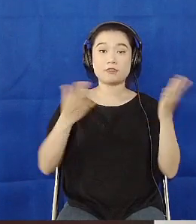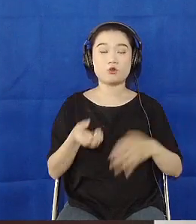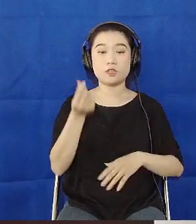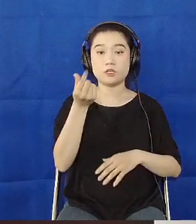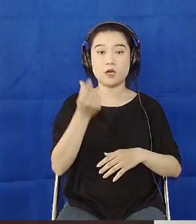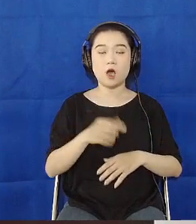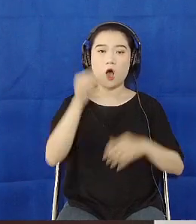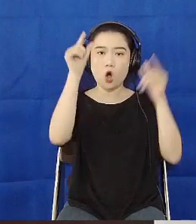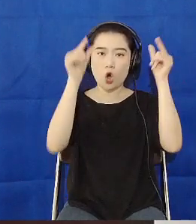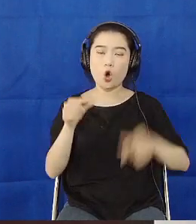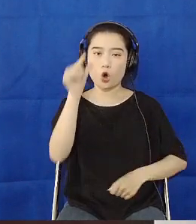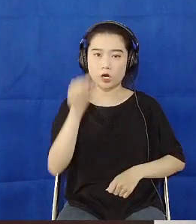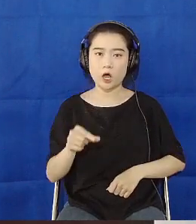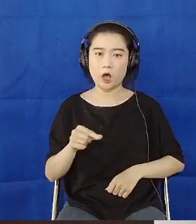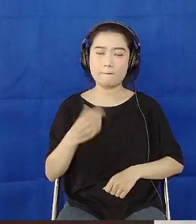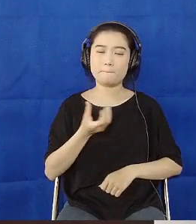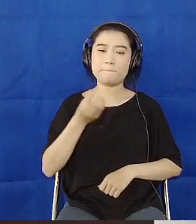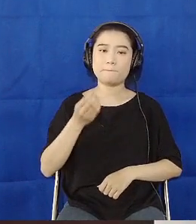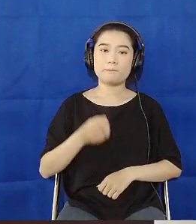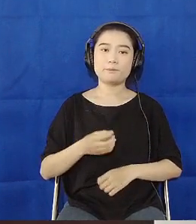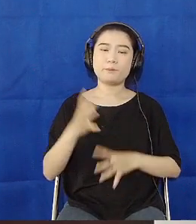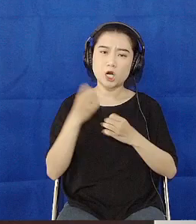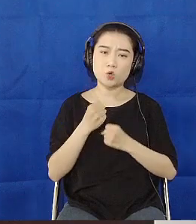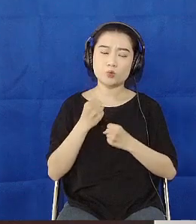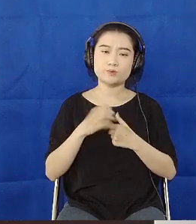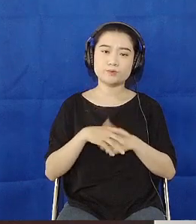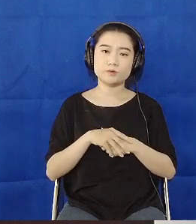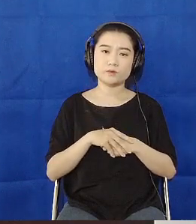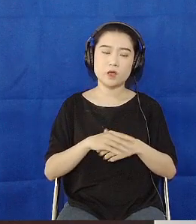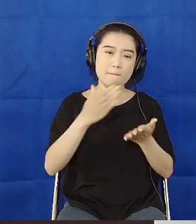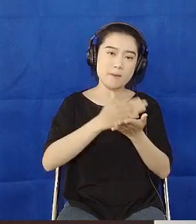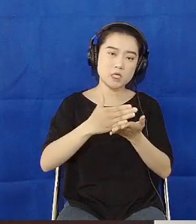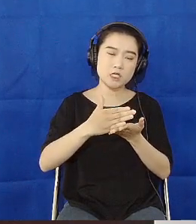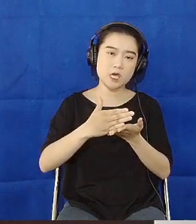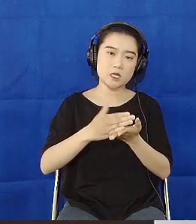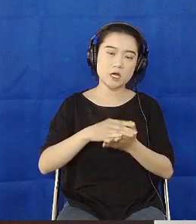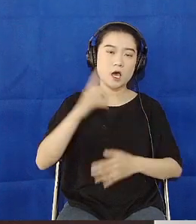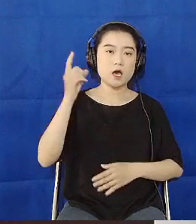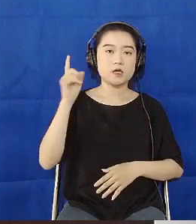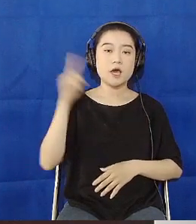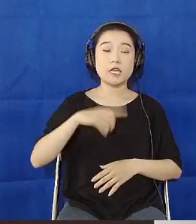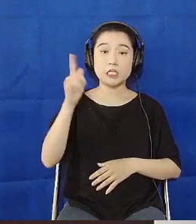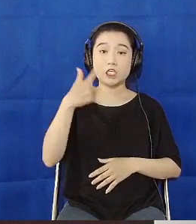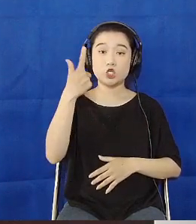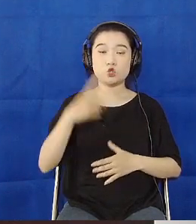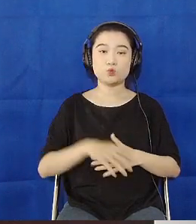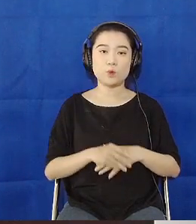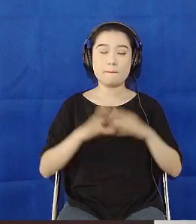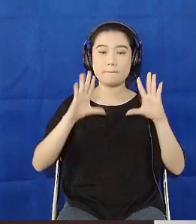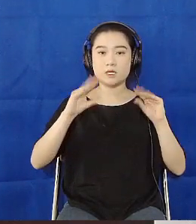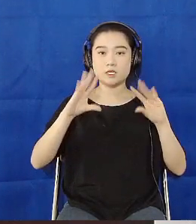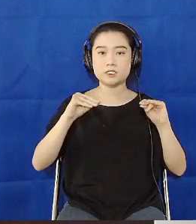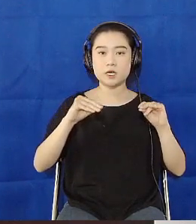membutuhkannya. Bekerja adalah bagian dari kehidupan, bagian dari harga